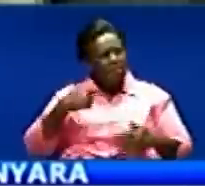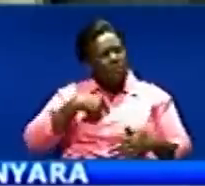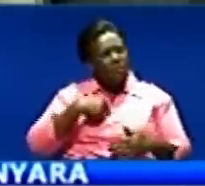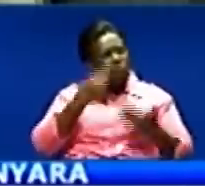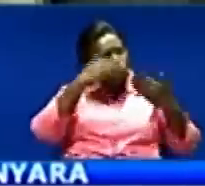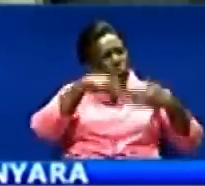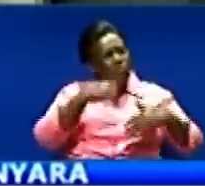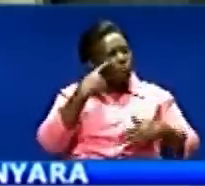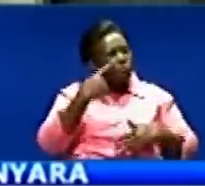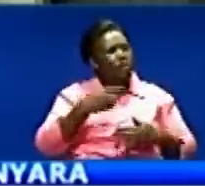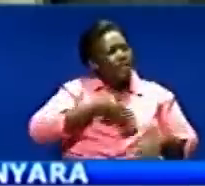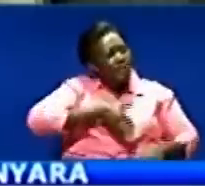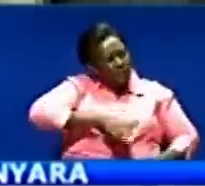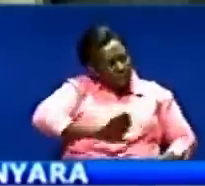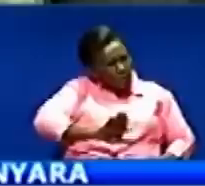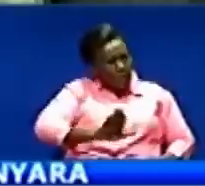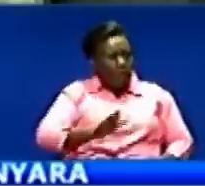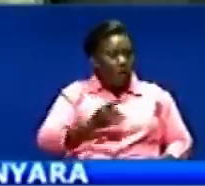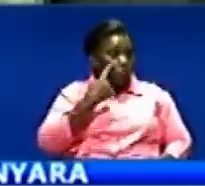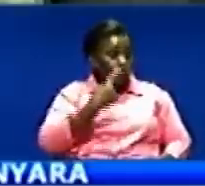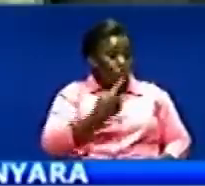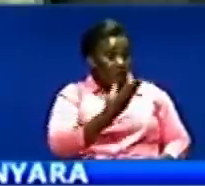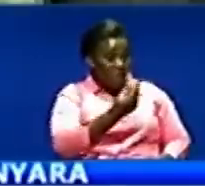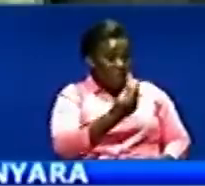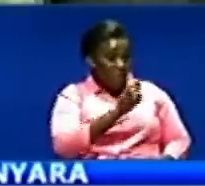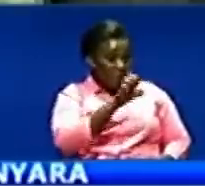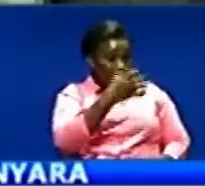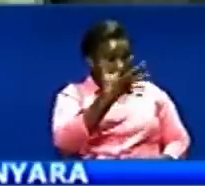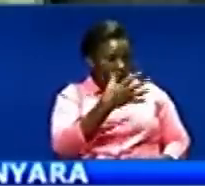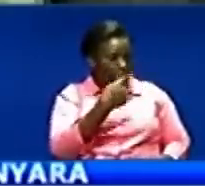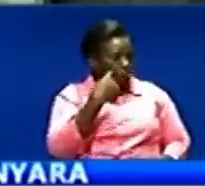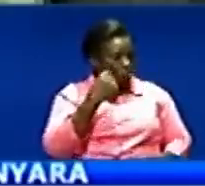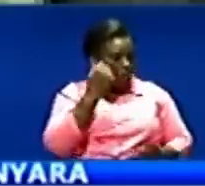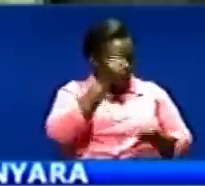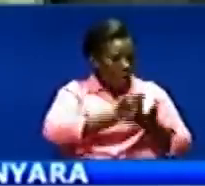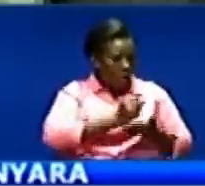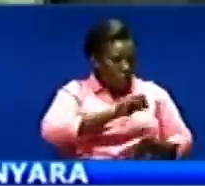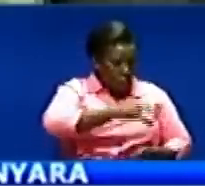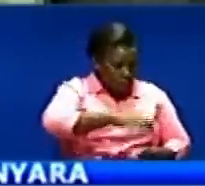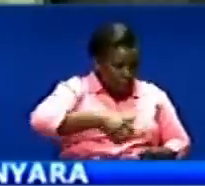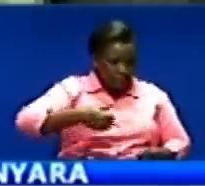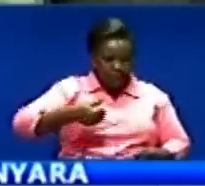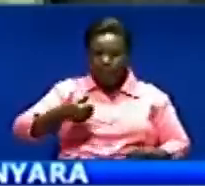5000. Kakele 5000 nikaichukua, nikaenda kununua mundi mmoja na juisi,